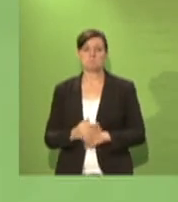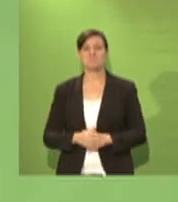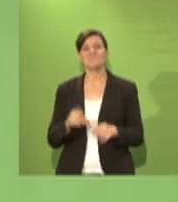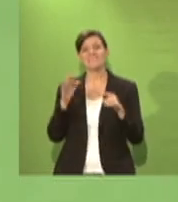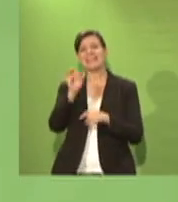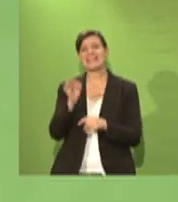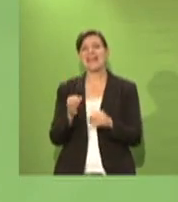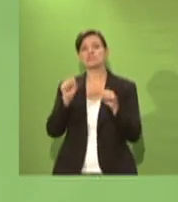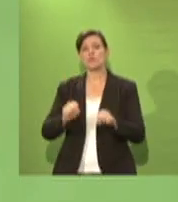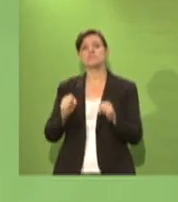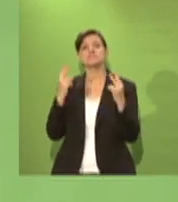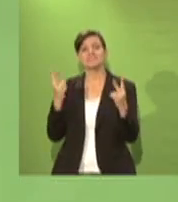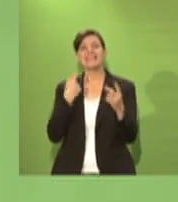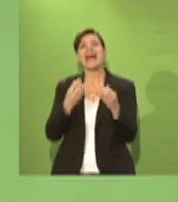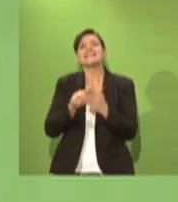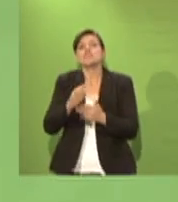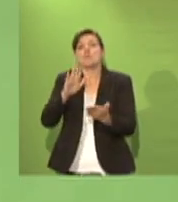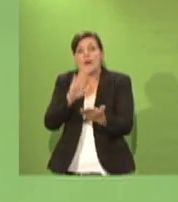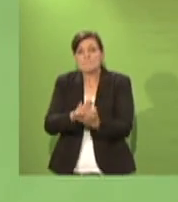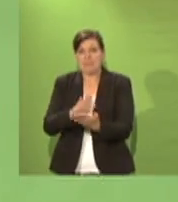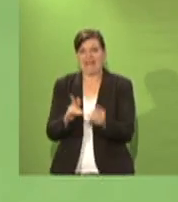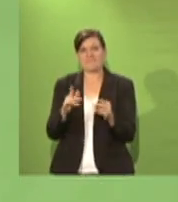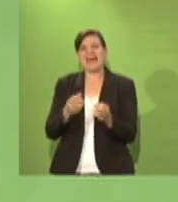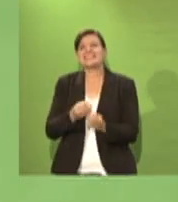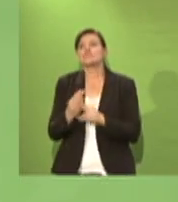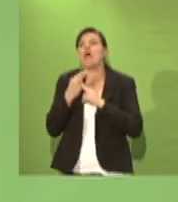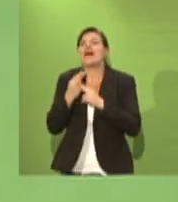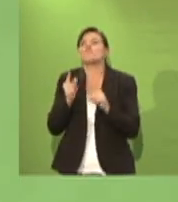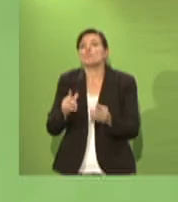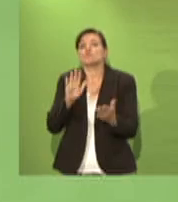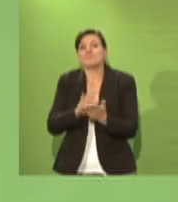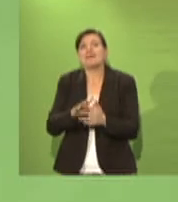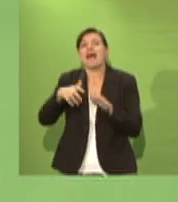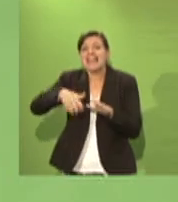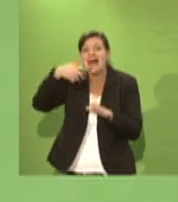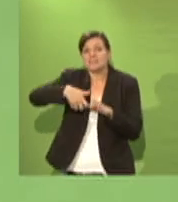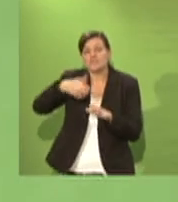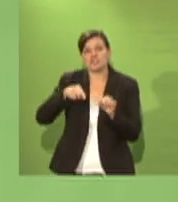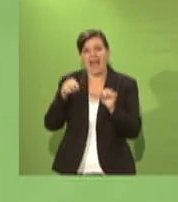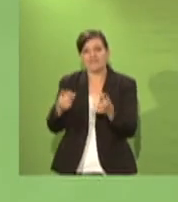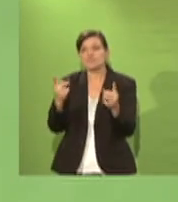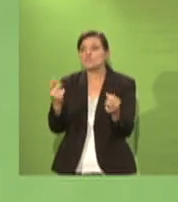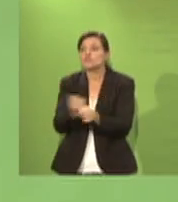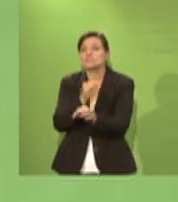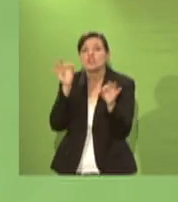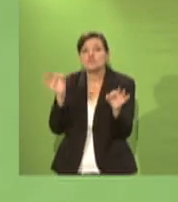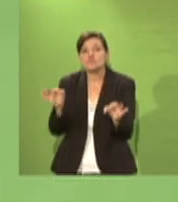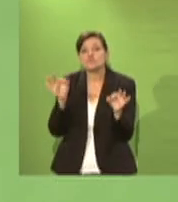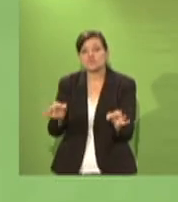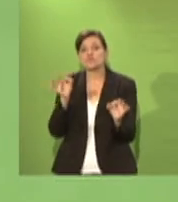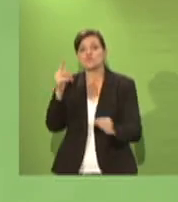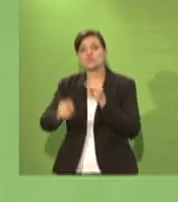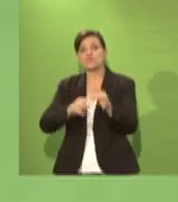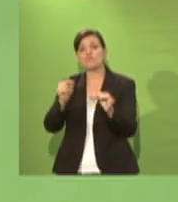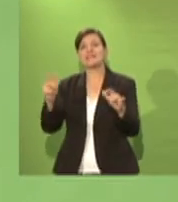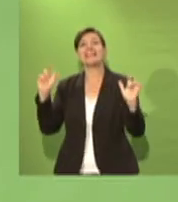die Natur intakt zu halten, das Naturerbe zu erhalten und eine Landwirtschaft bereitzustellen, die so arbeitet, dass unsere Gesellschaft damit